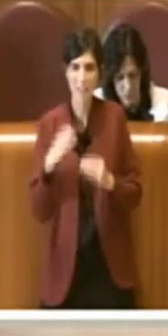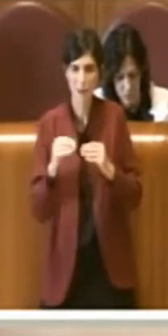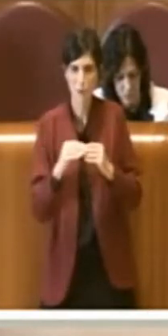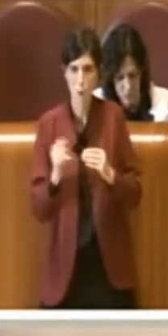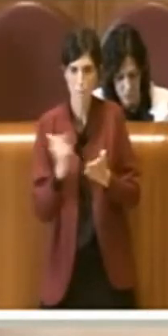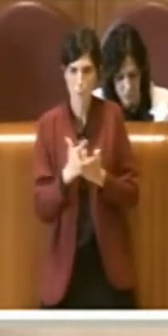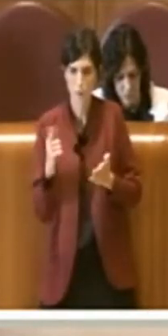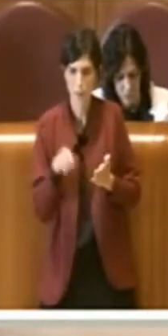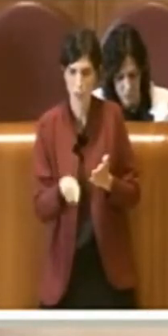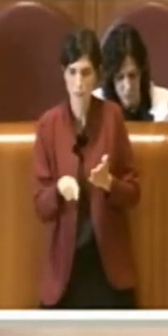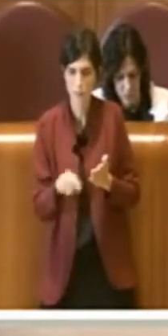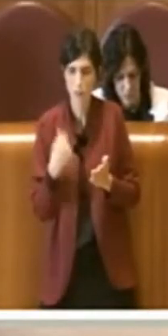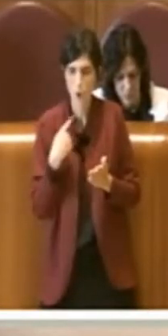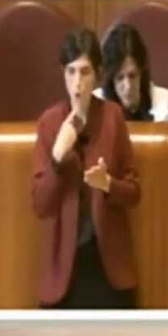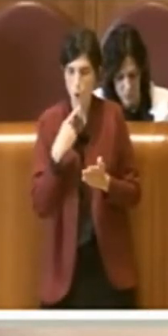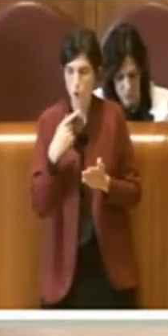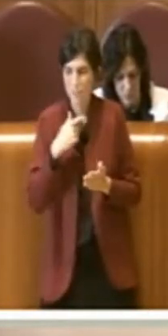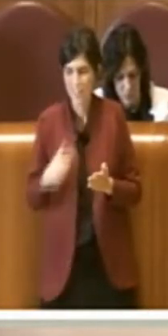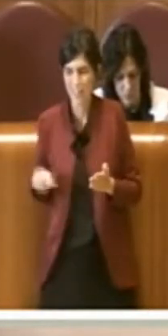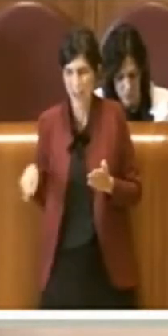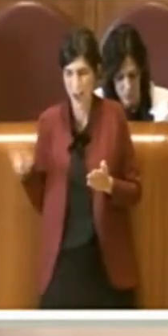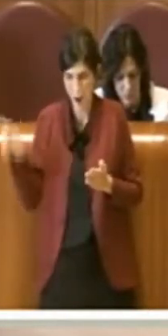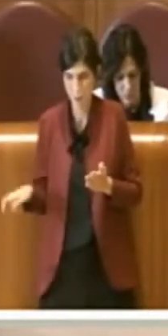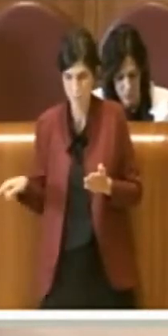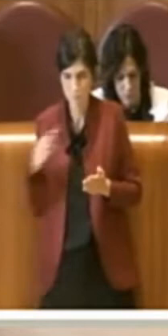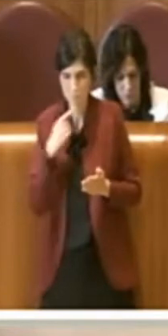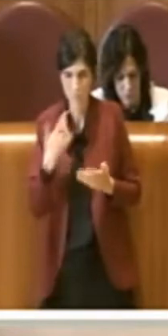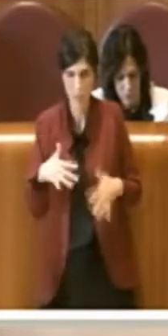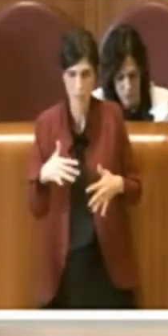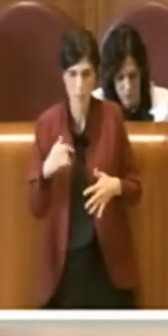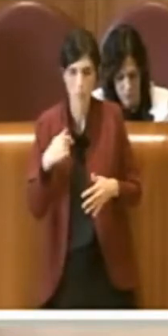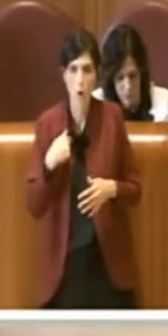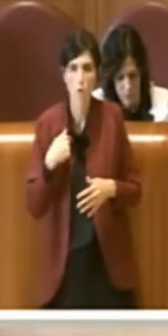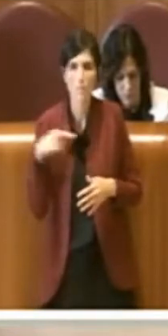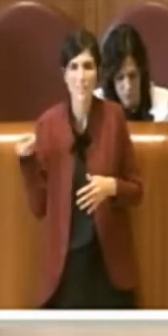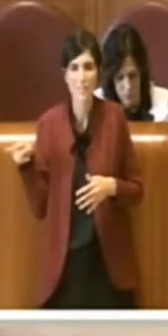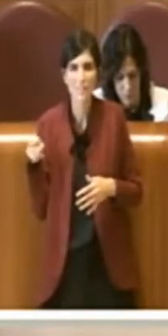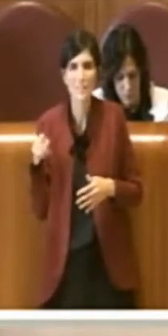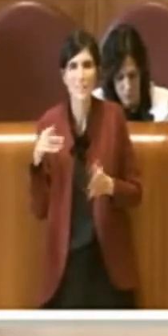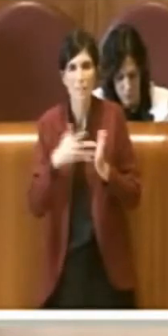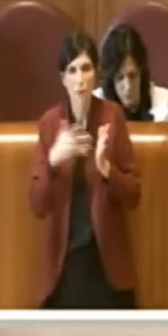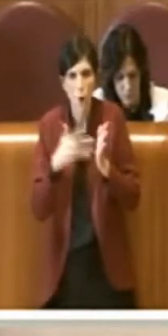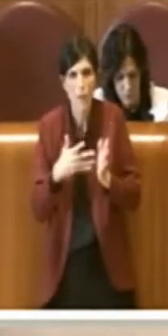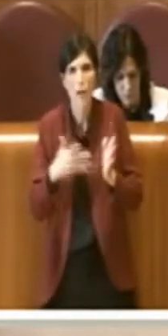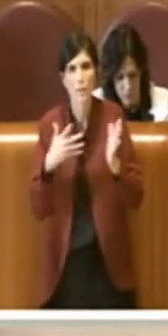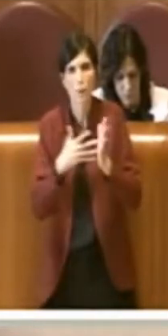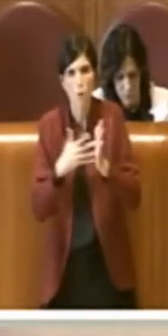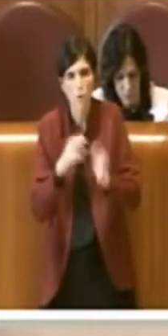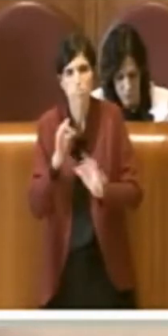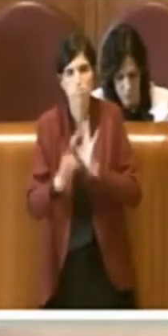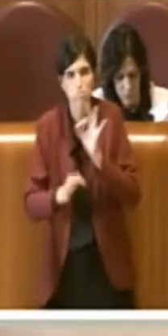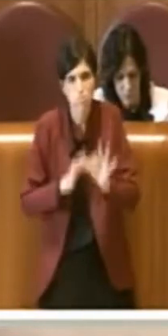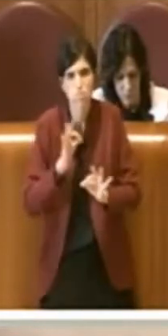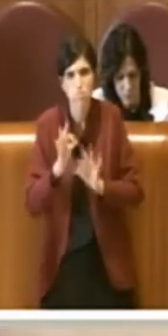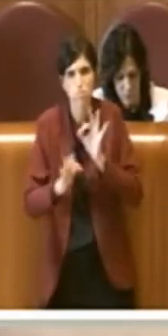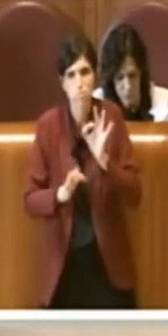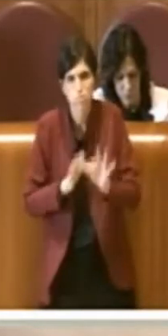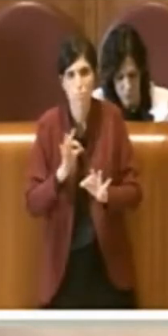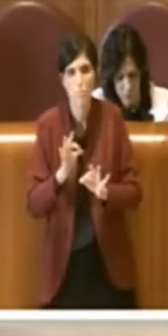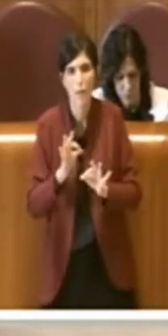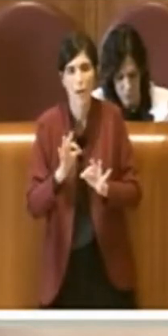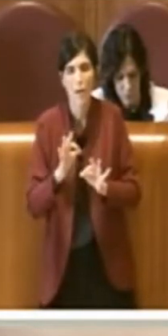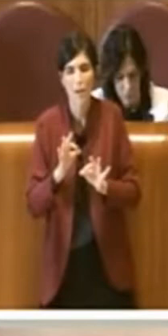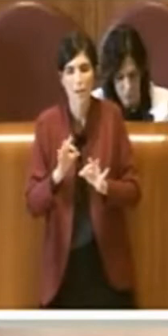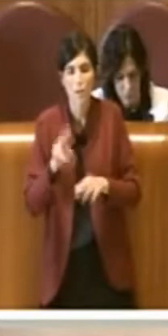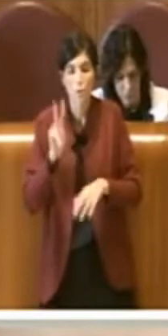Noi, come è stato detto anche dalla sindaca, che ha giustamente ripercorso tutte le difficoltà che ci siamo trovati nel corso soprattutto